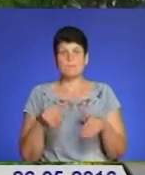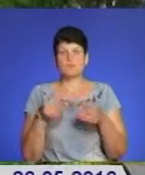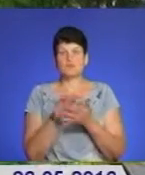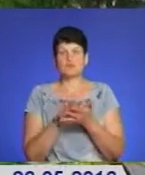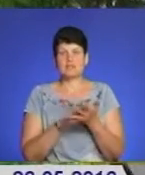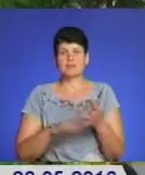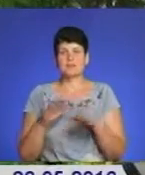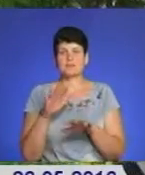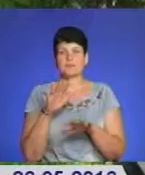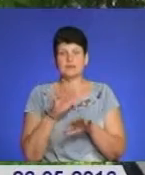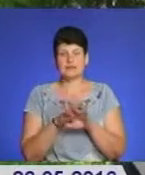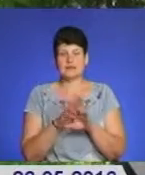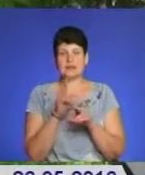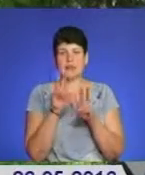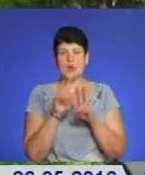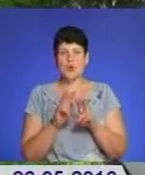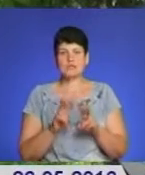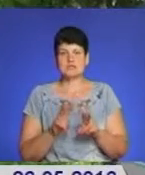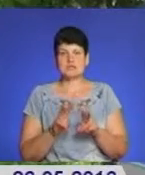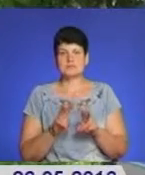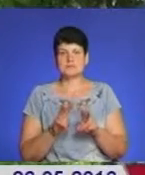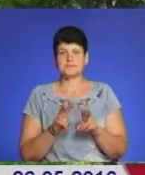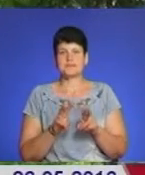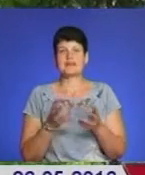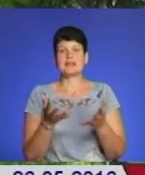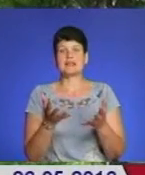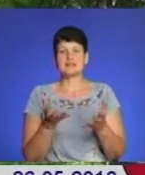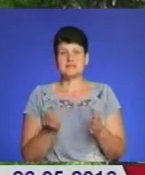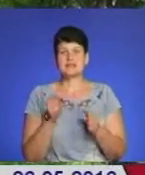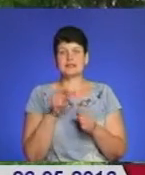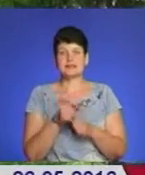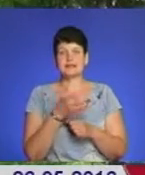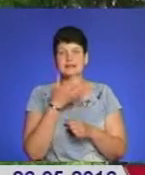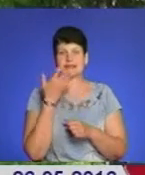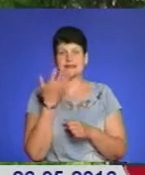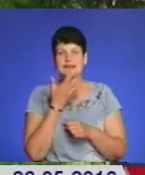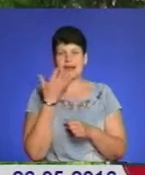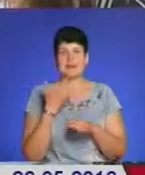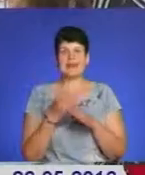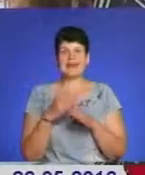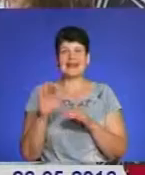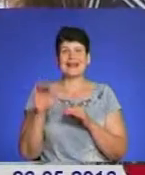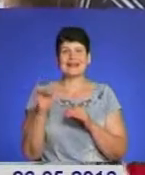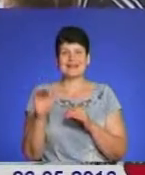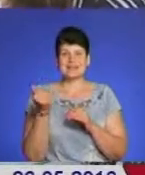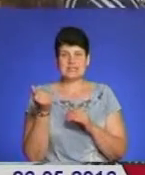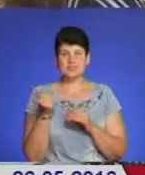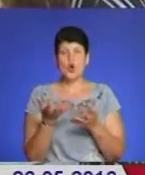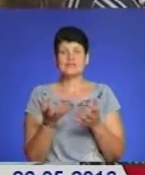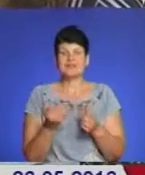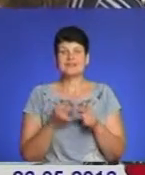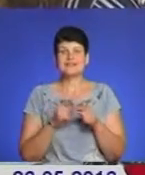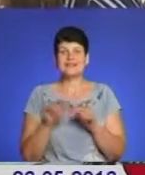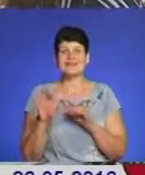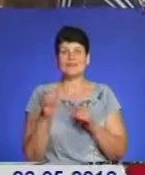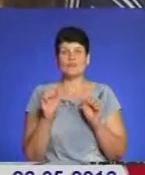заявки в банки на розгляд, на взяття таких теплих кредитів, їх називають в народі. Отримати такий кредит можна в